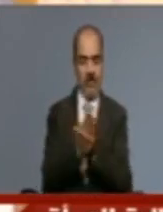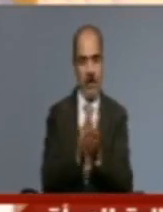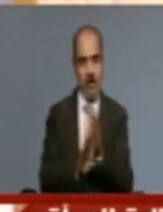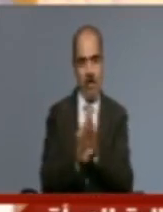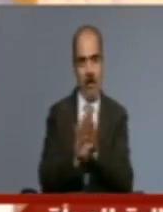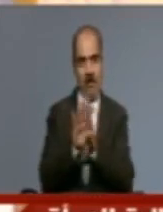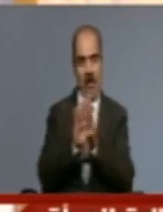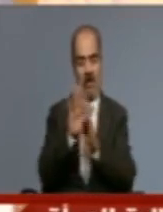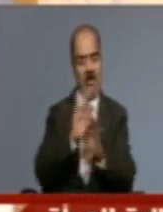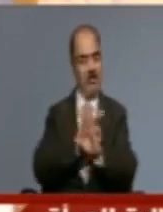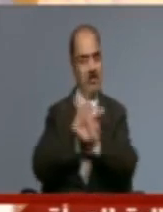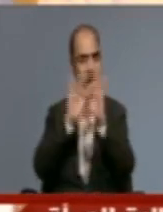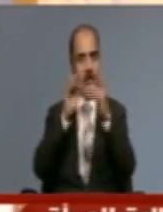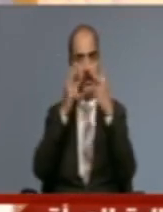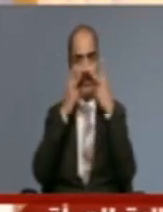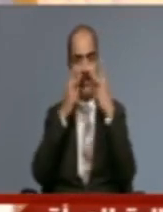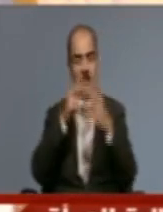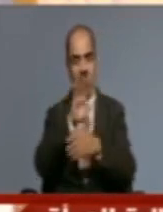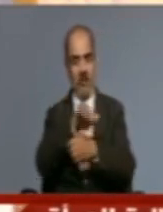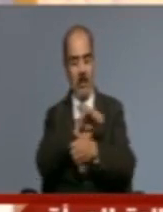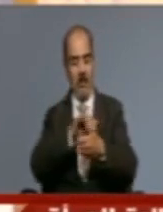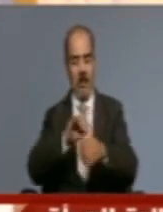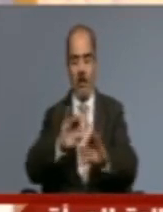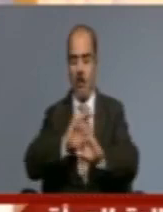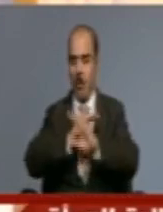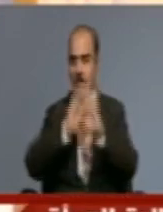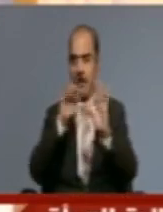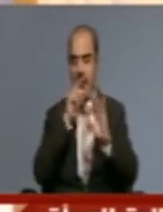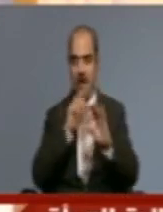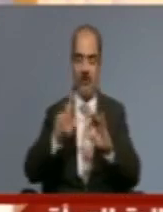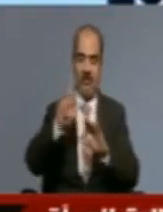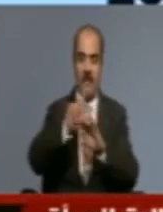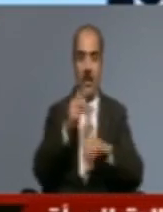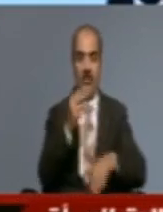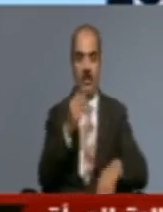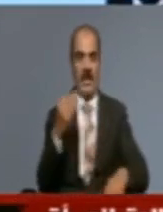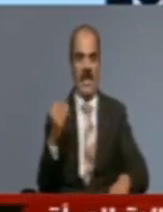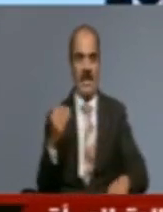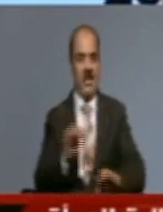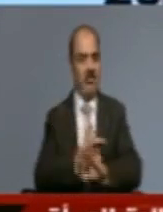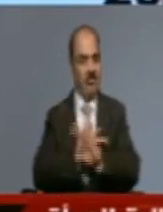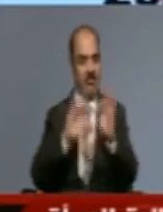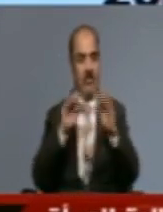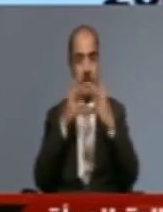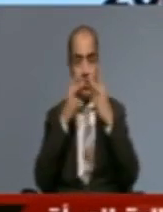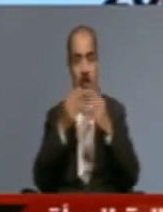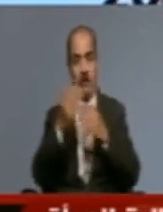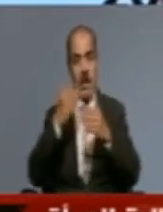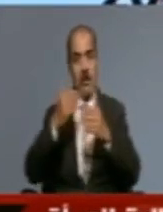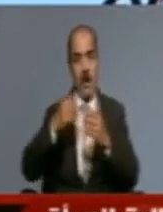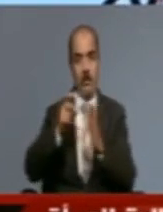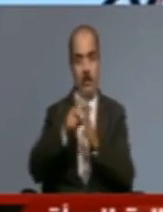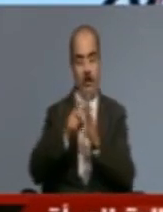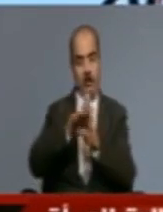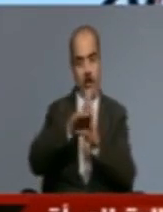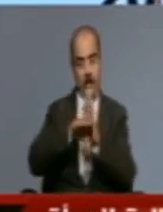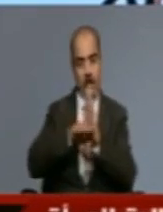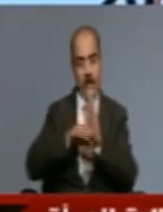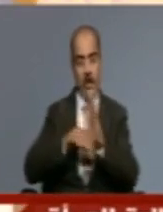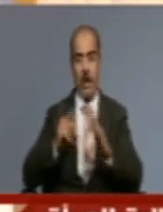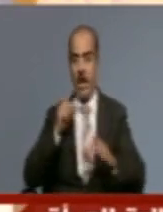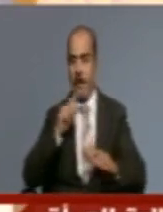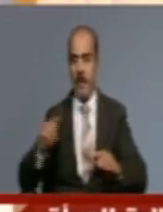في مؤشرات الاستراتيجية الوطنية لتمكين المرأة 2030 في مراجعتها النصفية من مرصد المرأة